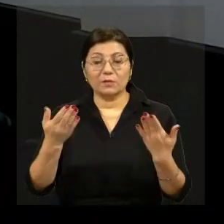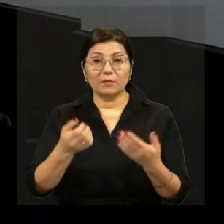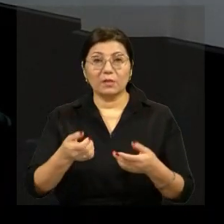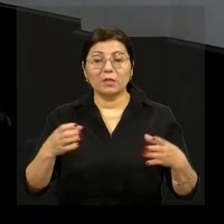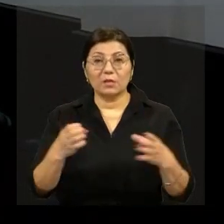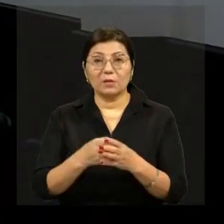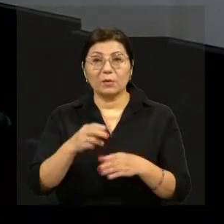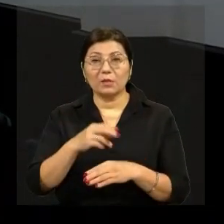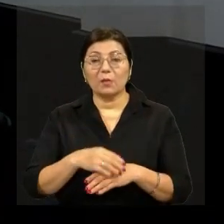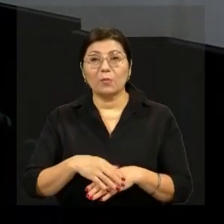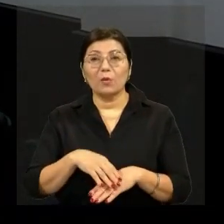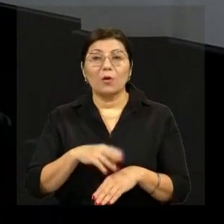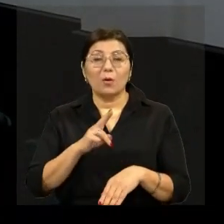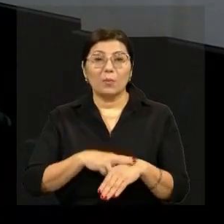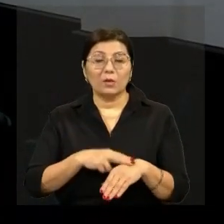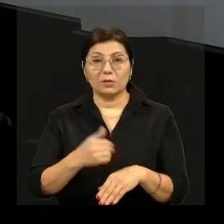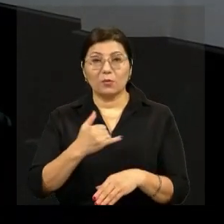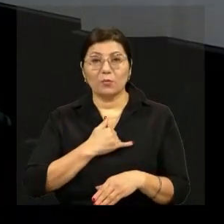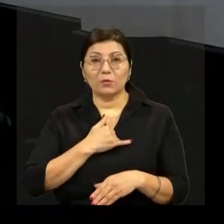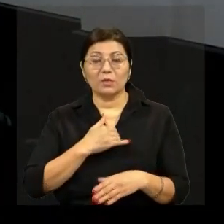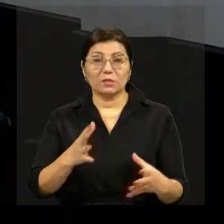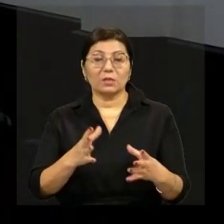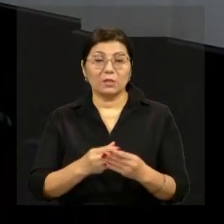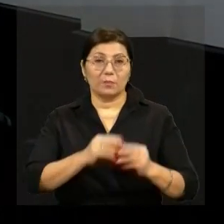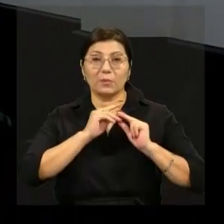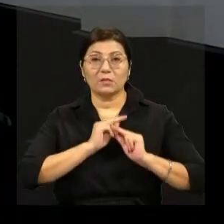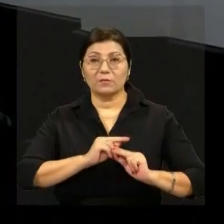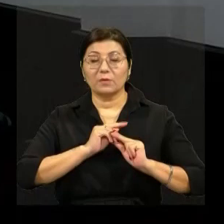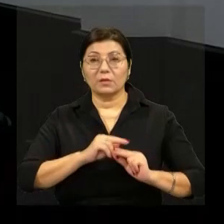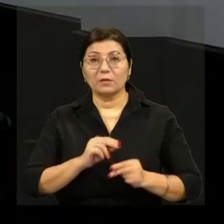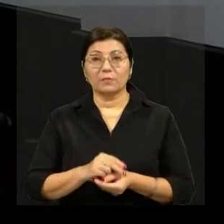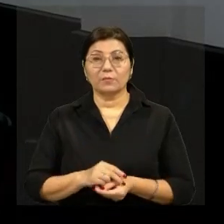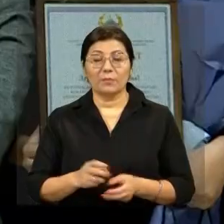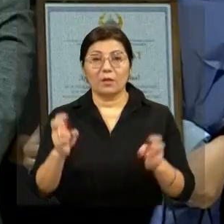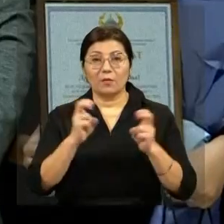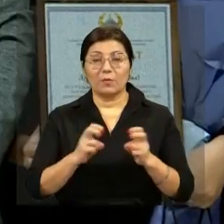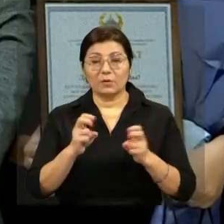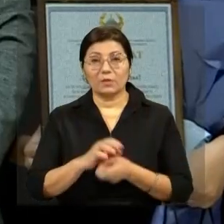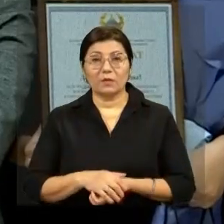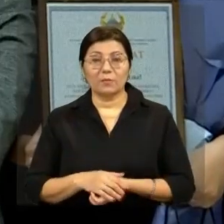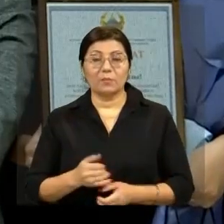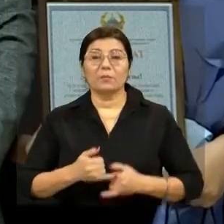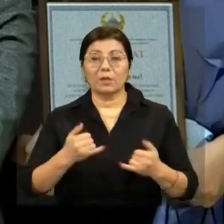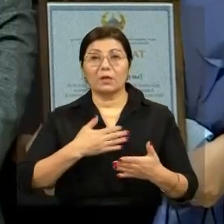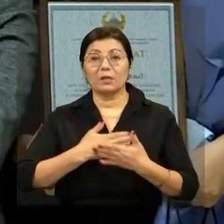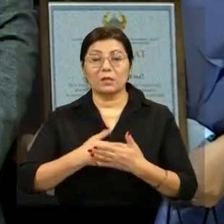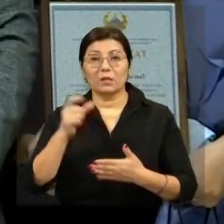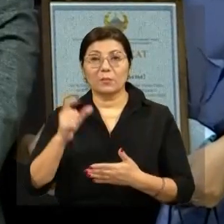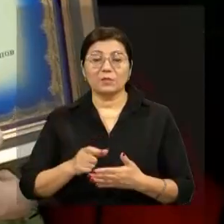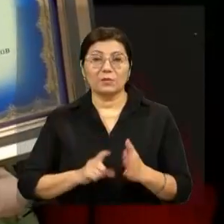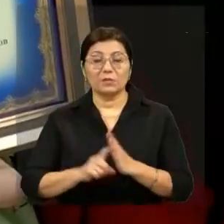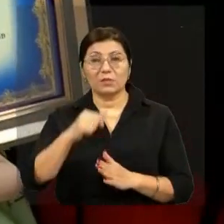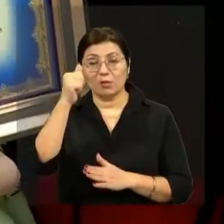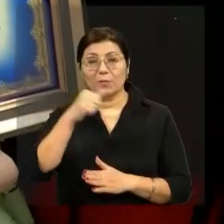департаменту полиции. У нас идет тесное совместное сотрудничество в поисках. Благодаря волонтерам с начала года раскрыто более